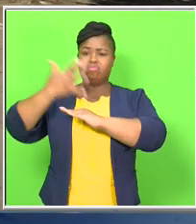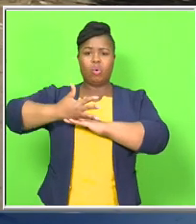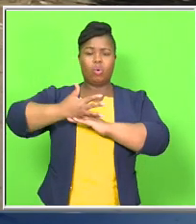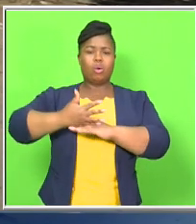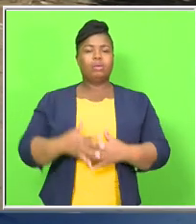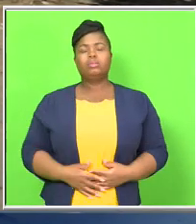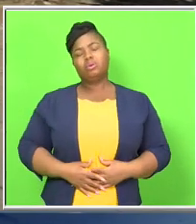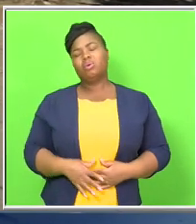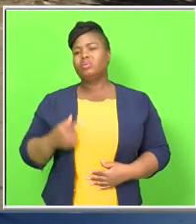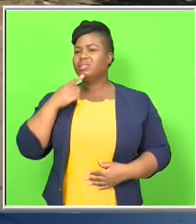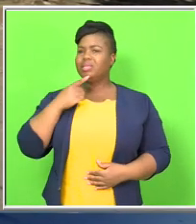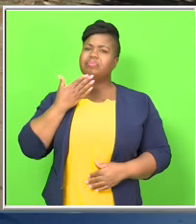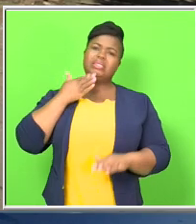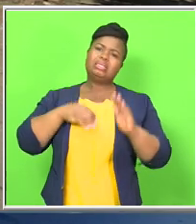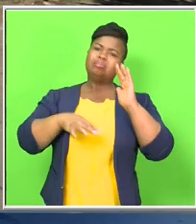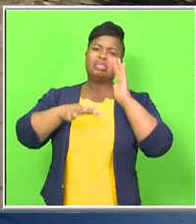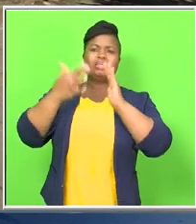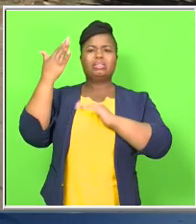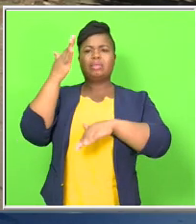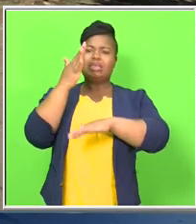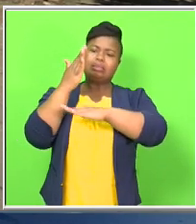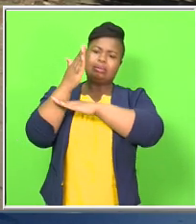Agebe sigele pelishata